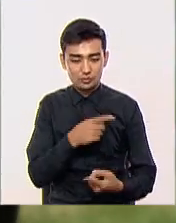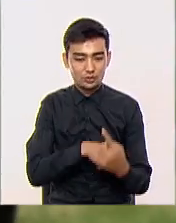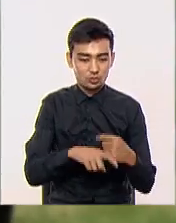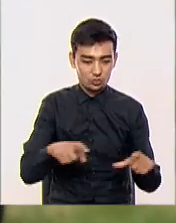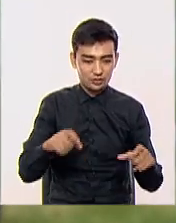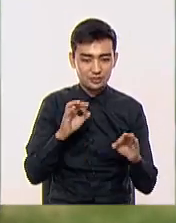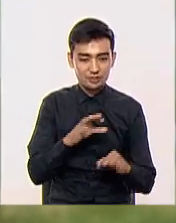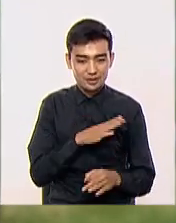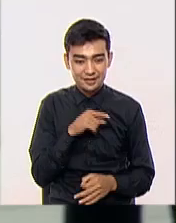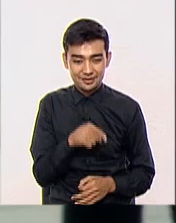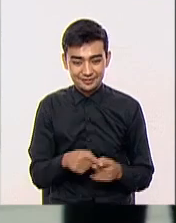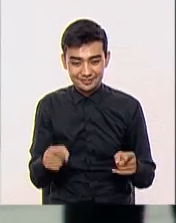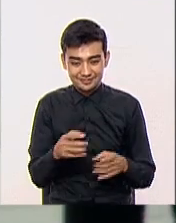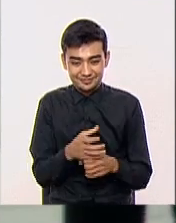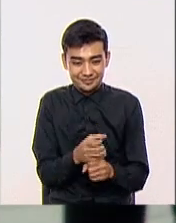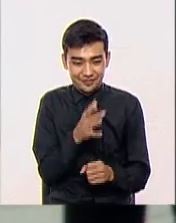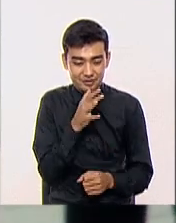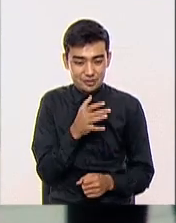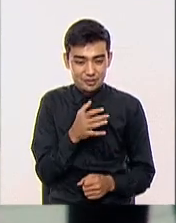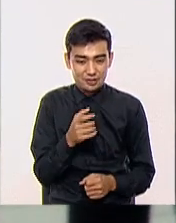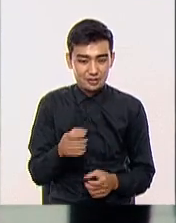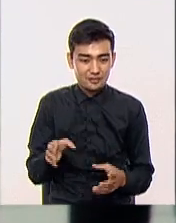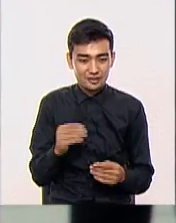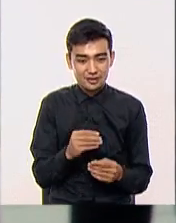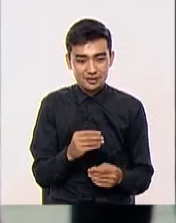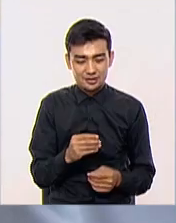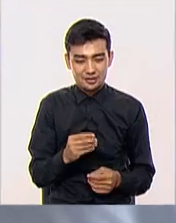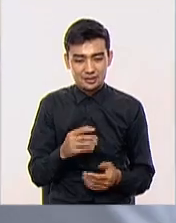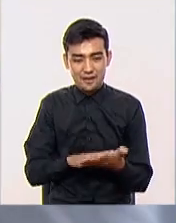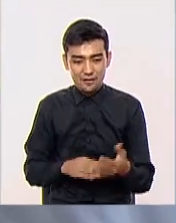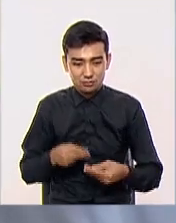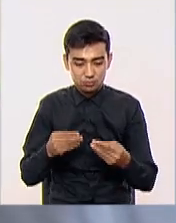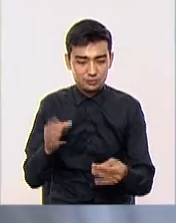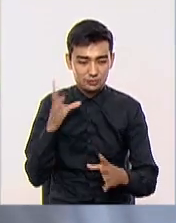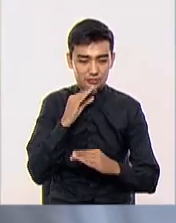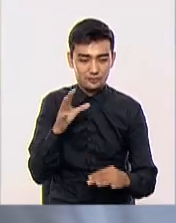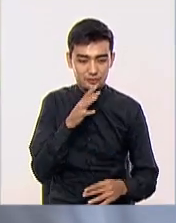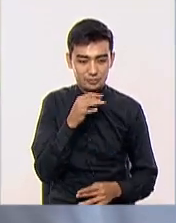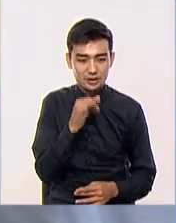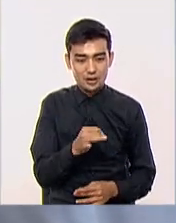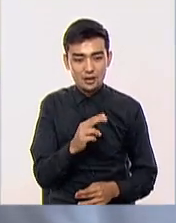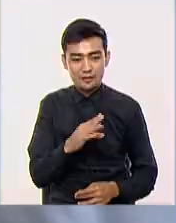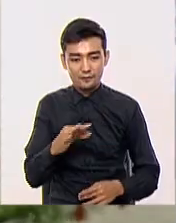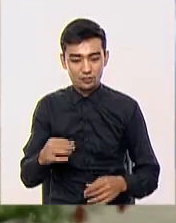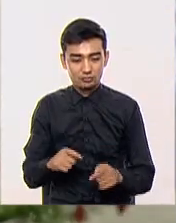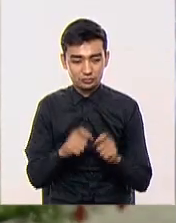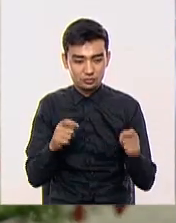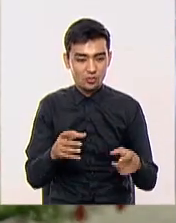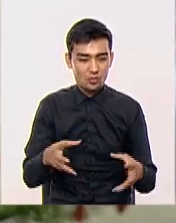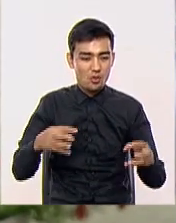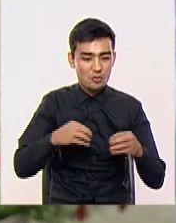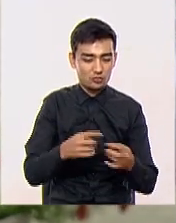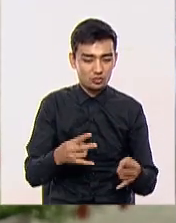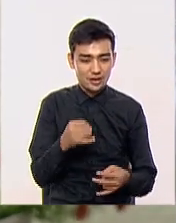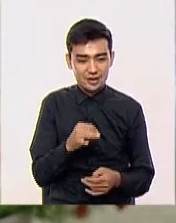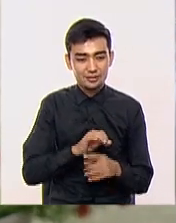отмечают за такой короткий промежуток времени все не успели подать заявки сейчас они просят увеличить этот объем контракты